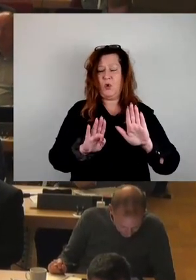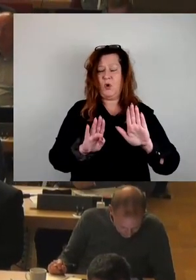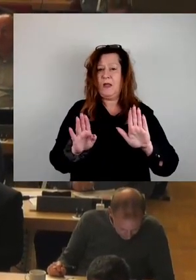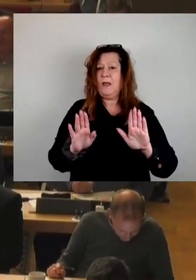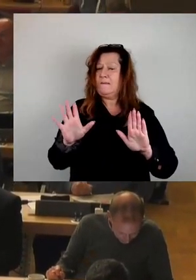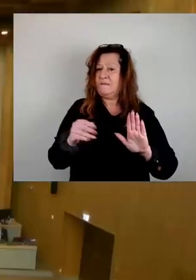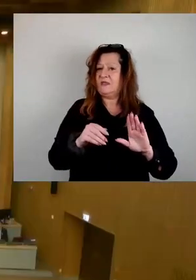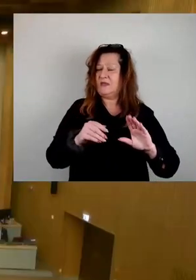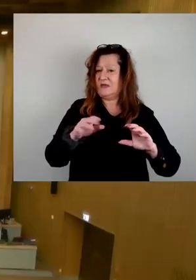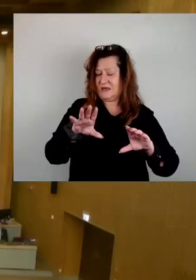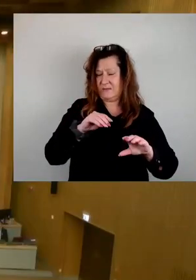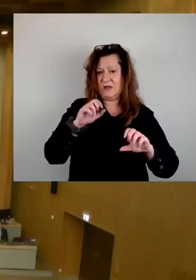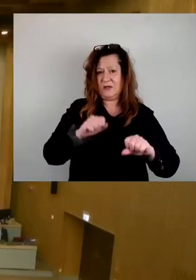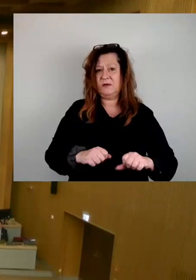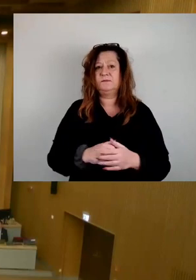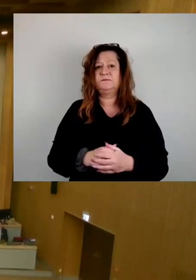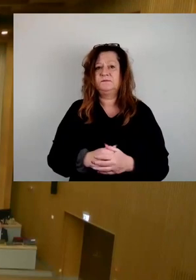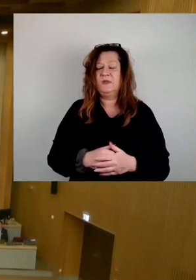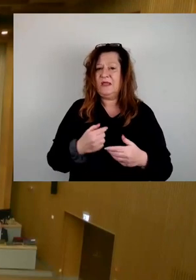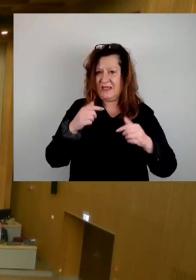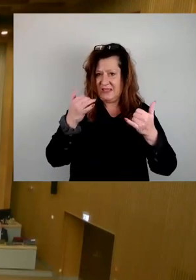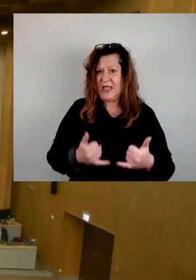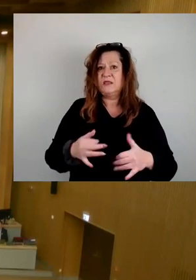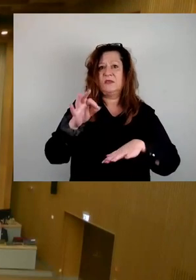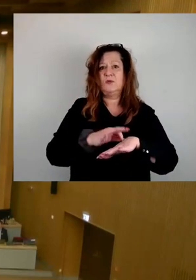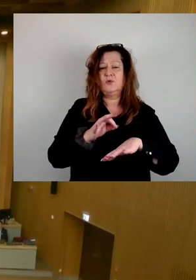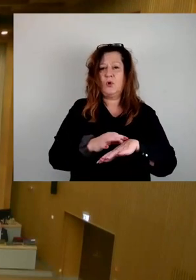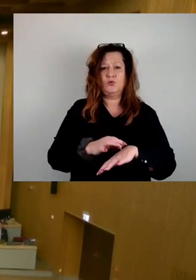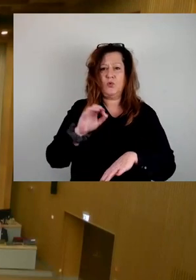jetzt als nächsten Wortmeldung Herr Dr. Schulte-Wissermann.